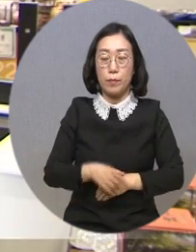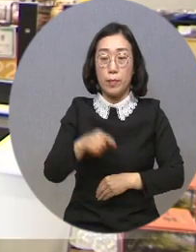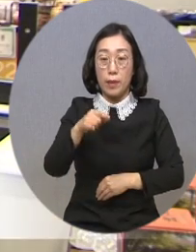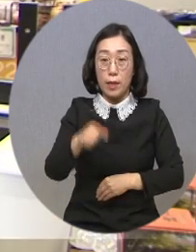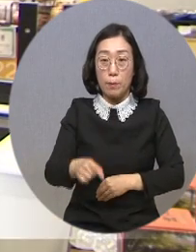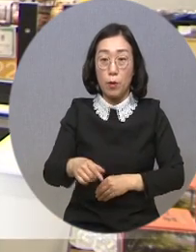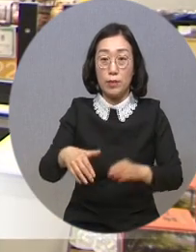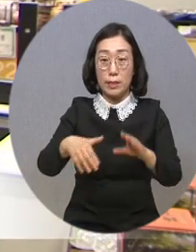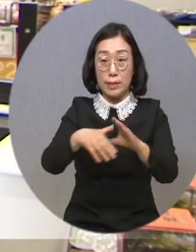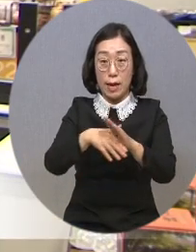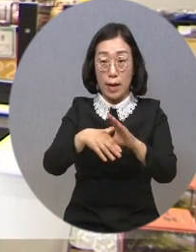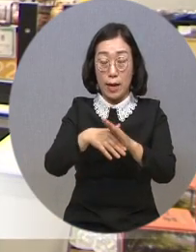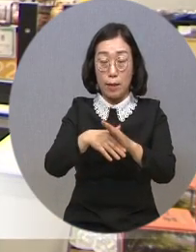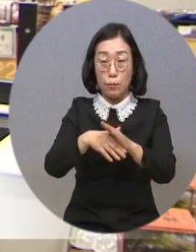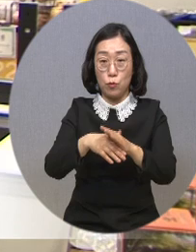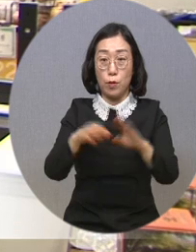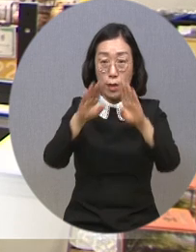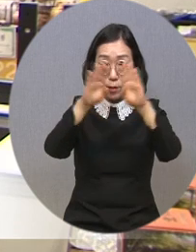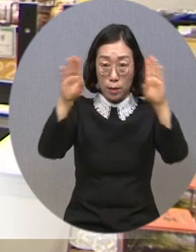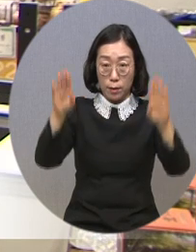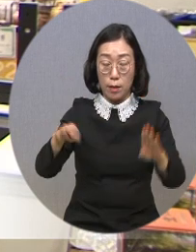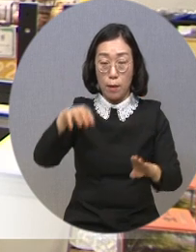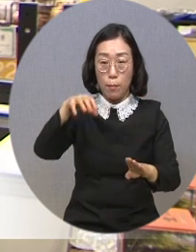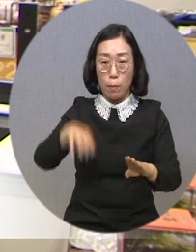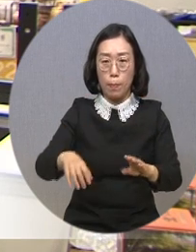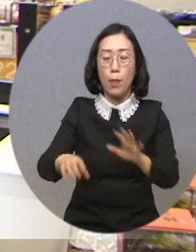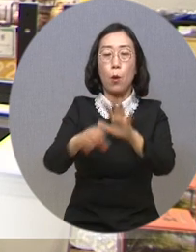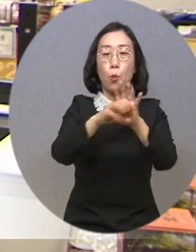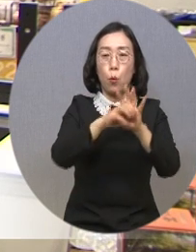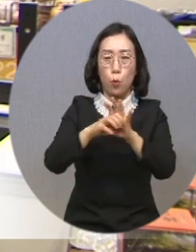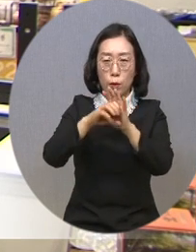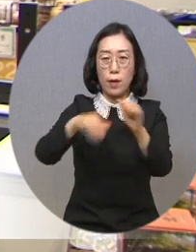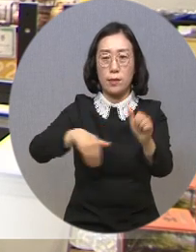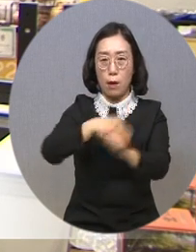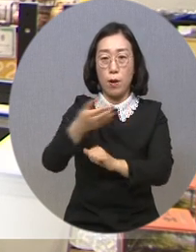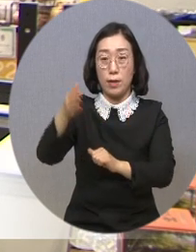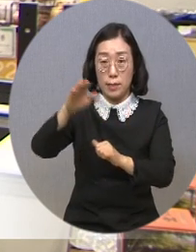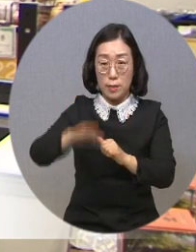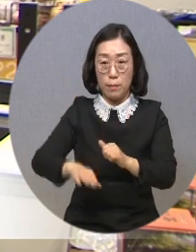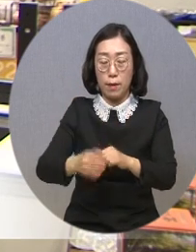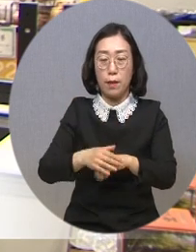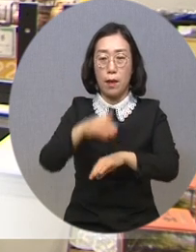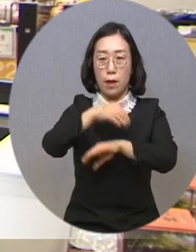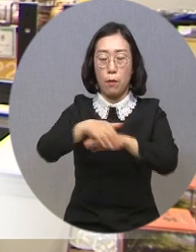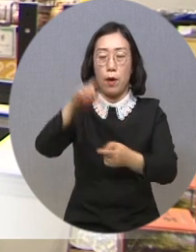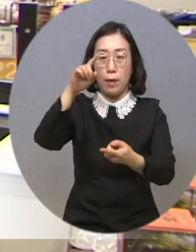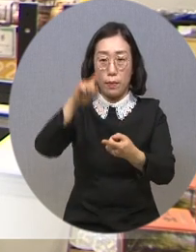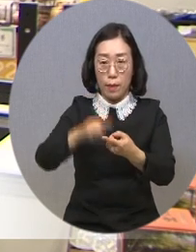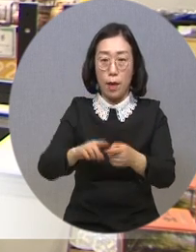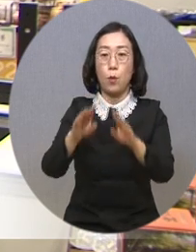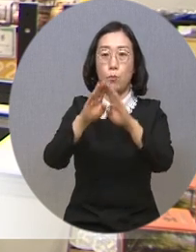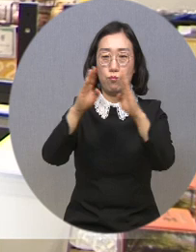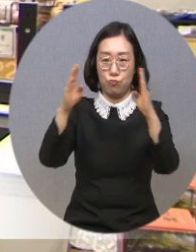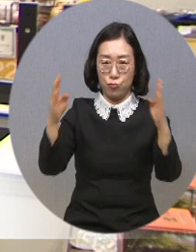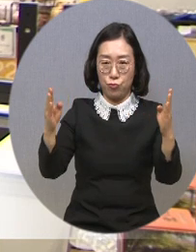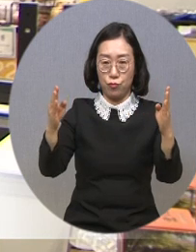이번 차문화 전람전은 코로나 상황에서도 특별하게 이 계획대로 진행이